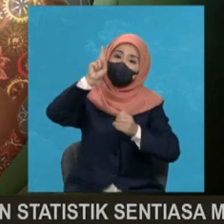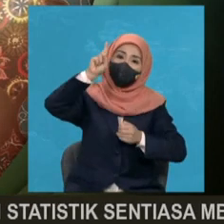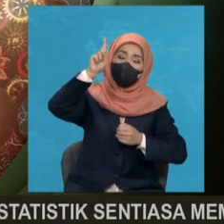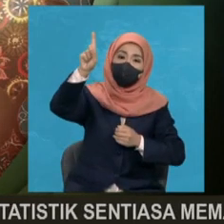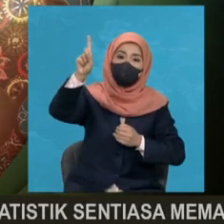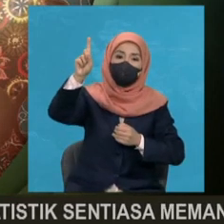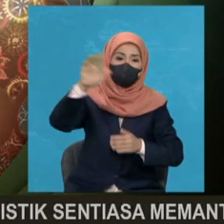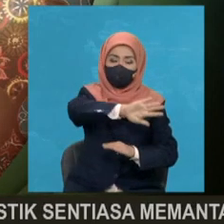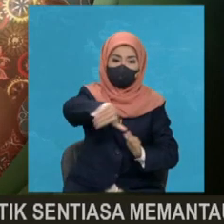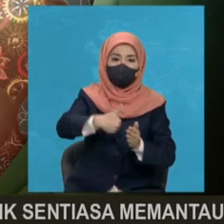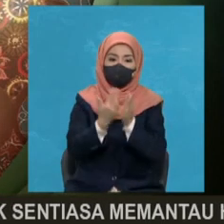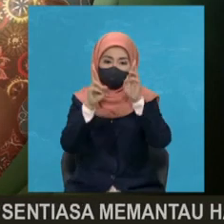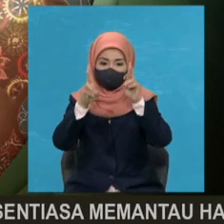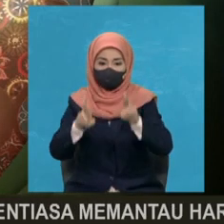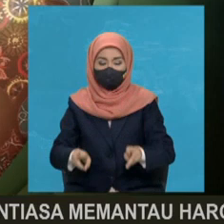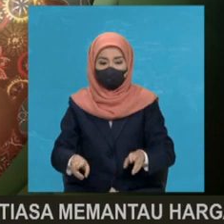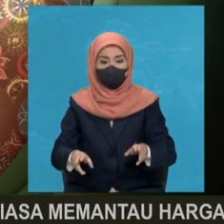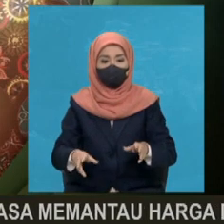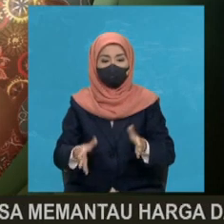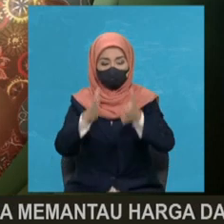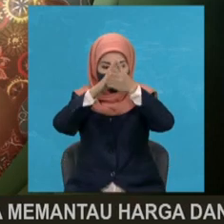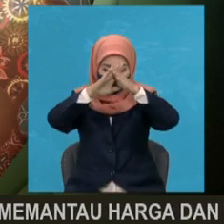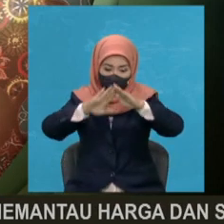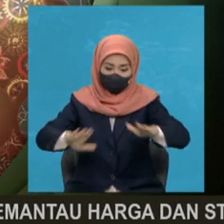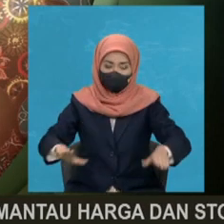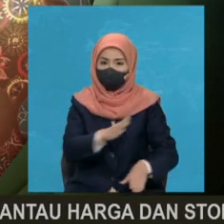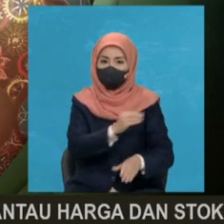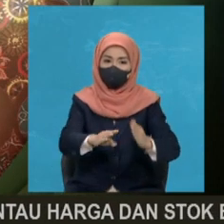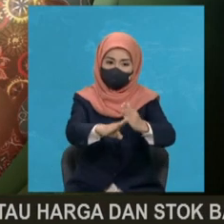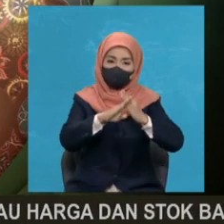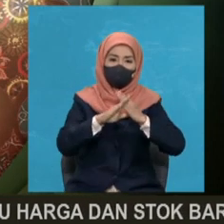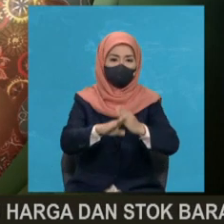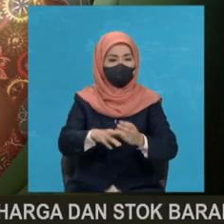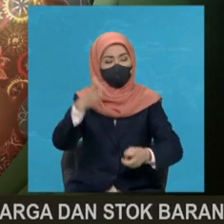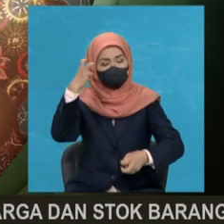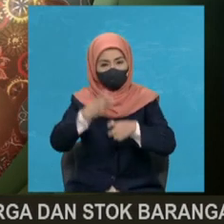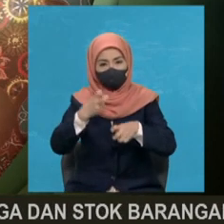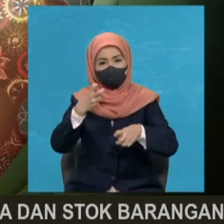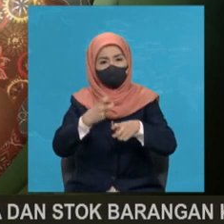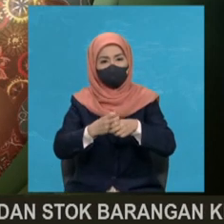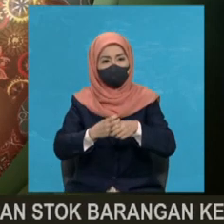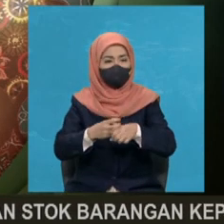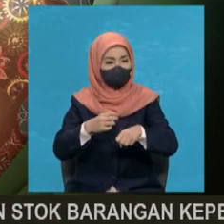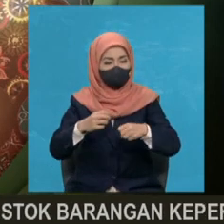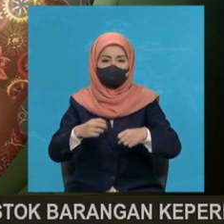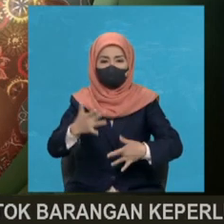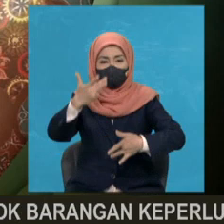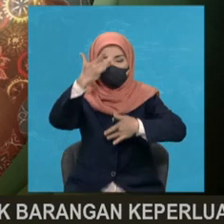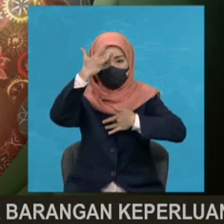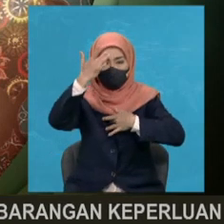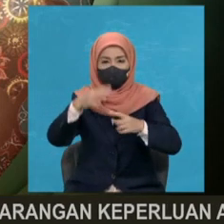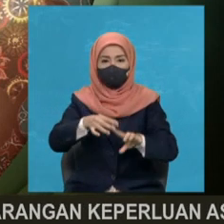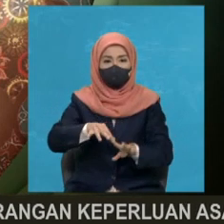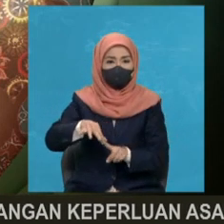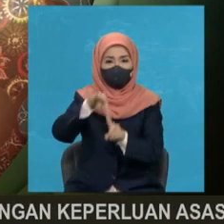kita semua rakyat dan negara akan terselamat dan terlindung dari apa jua balla dan segala jenis penyakit khas nyawa